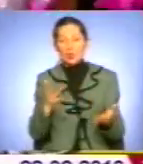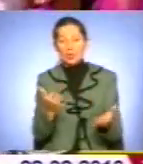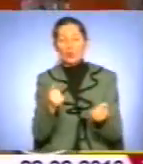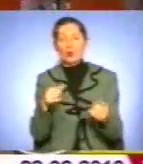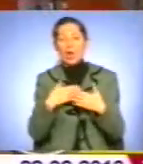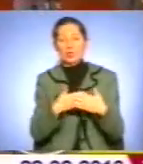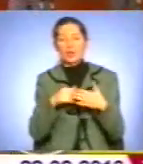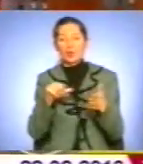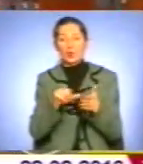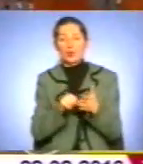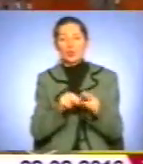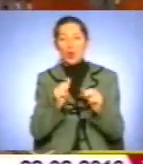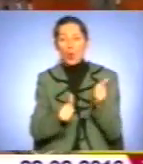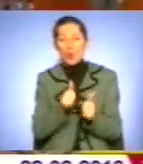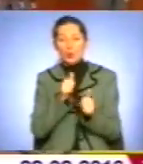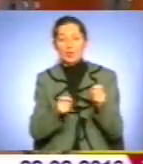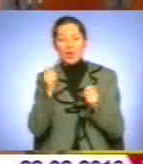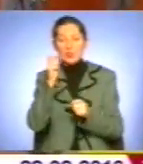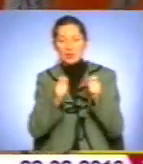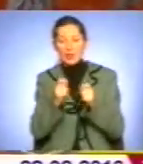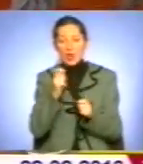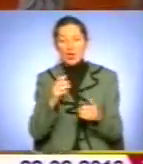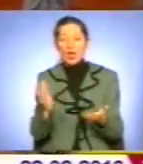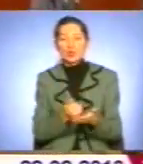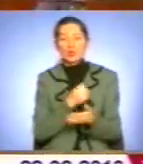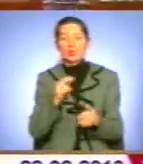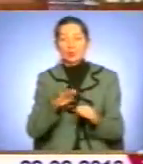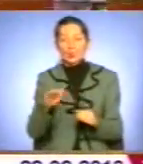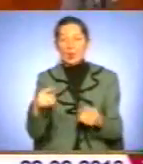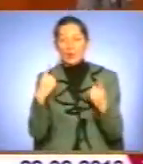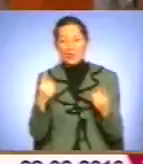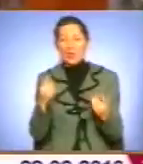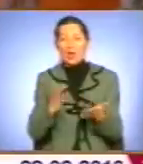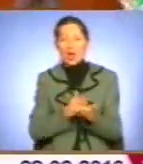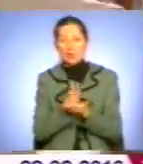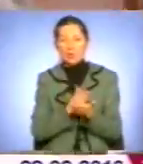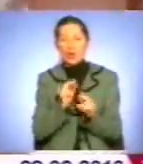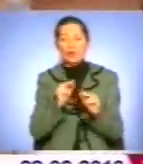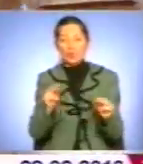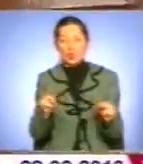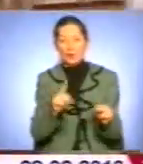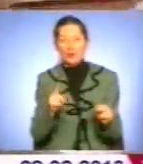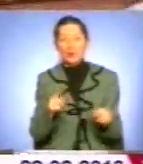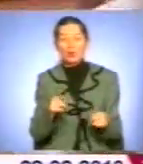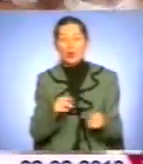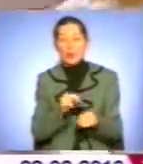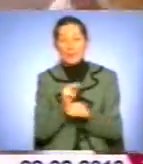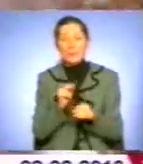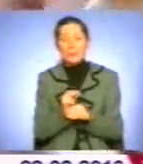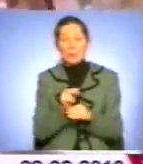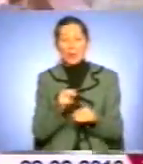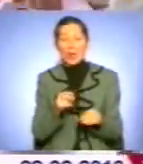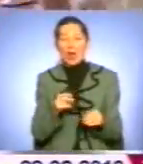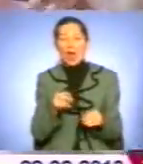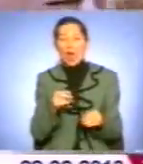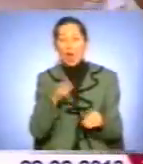участь у конкурсах та фестивалях. Досягнення дітей – велика заслуга вчителів, що привили хлопцям і дівчатам любов